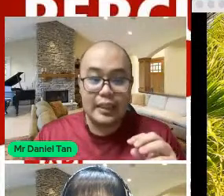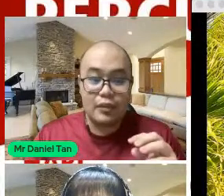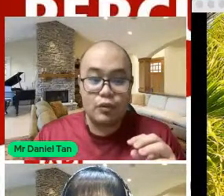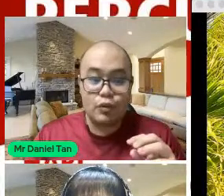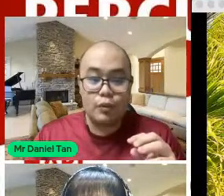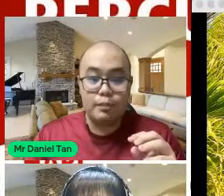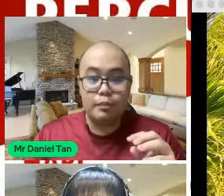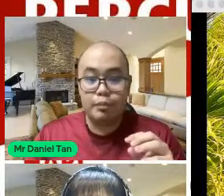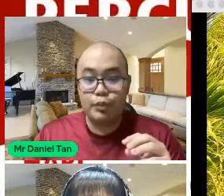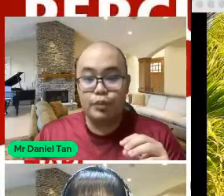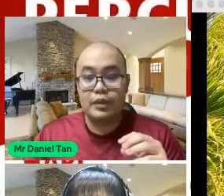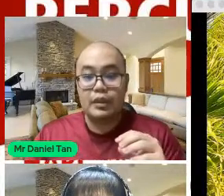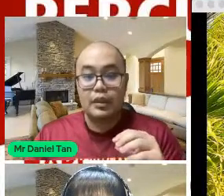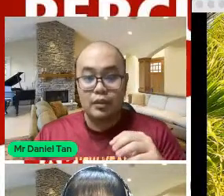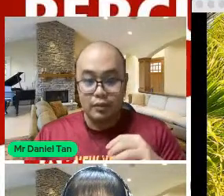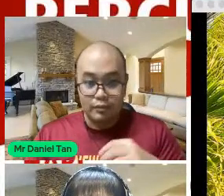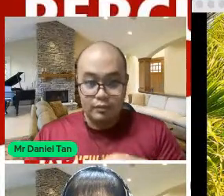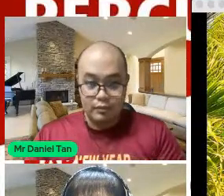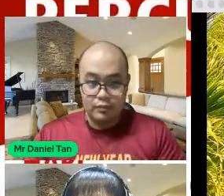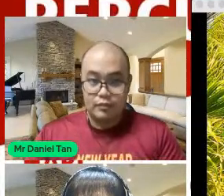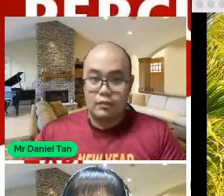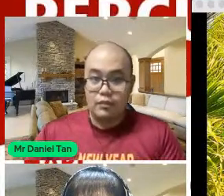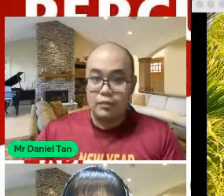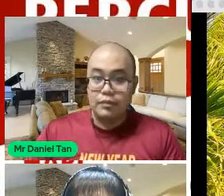Gajah itu pun